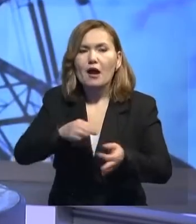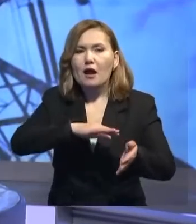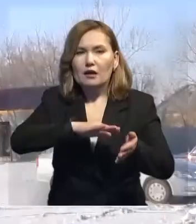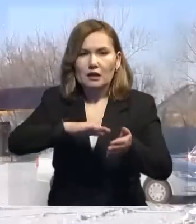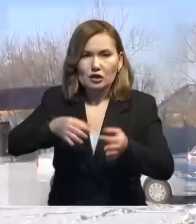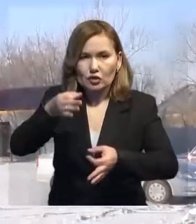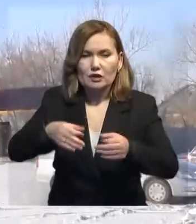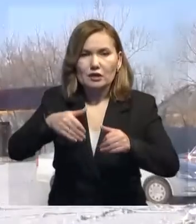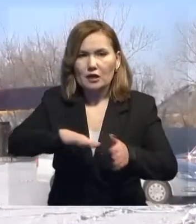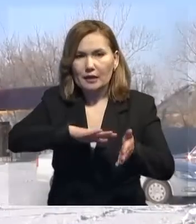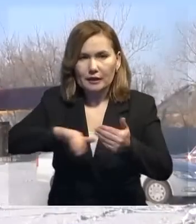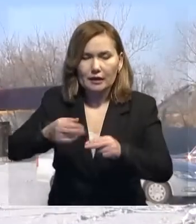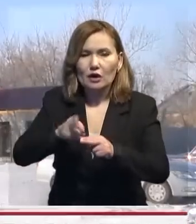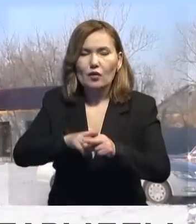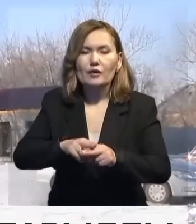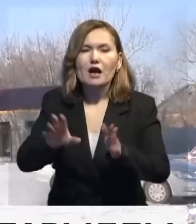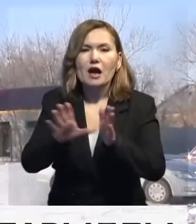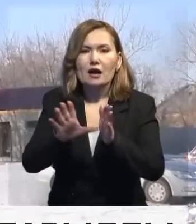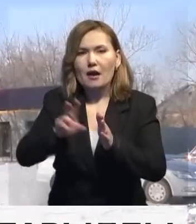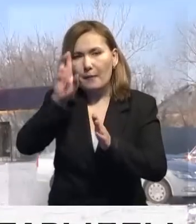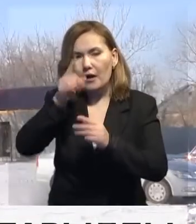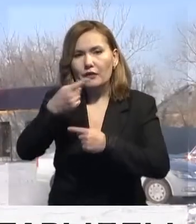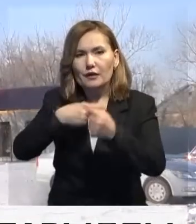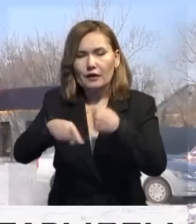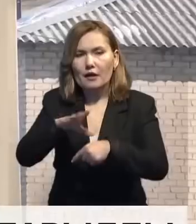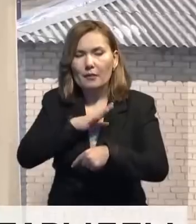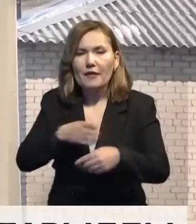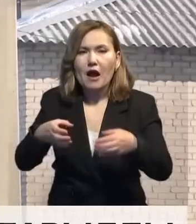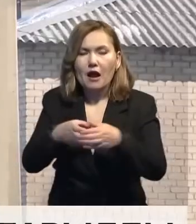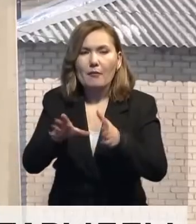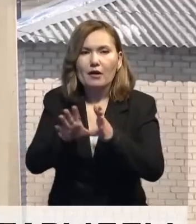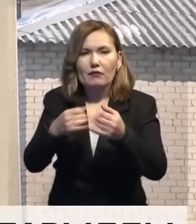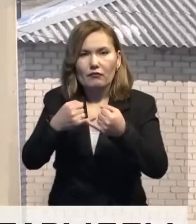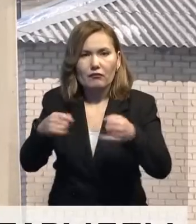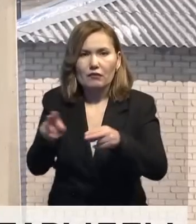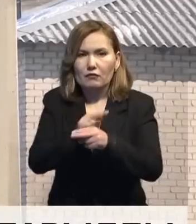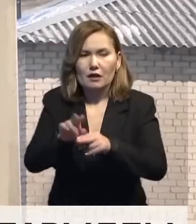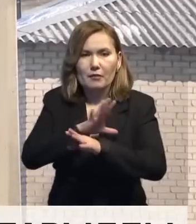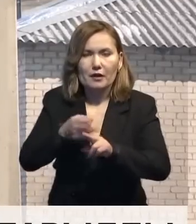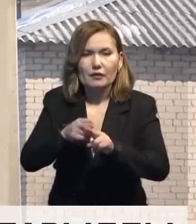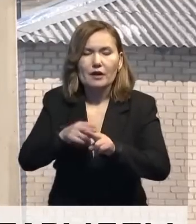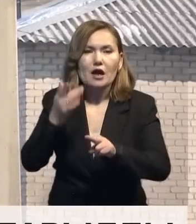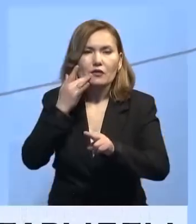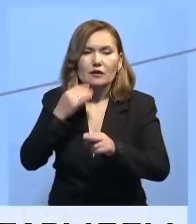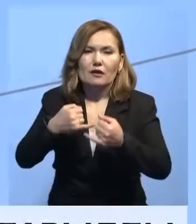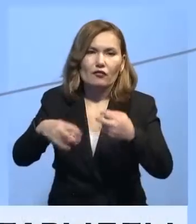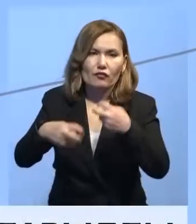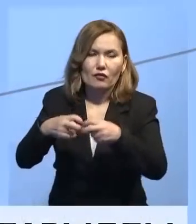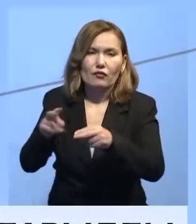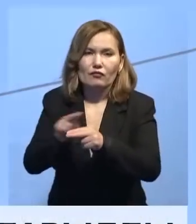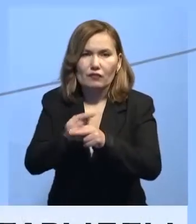шешім шықты. Өйткені бұған дейін иелік еткен жеке компания жаңарту жұмыстарын жүргізбеген, тек үзілген желіні жамап